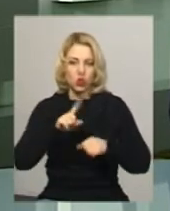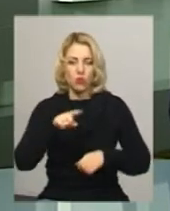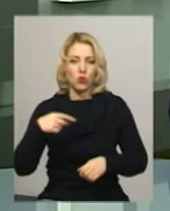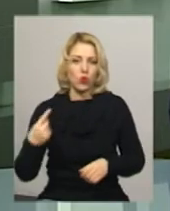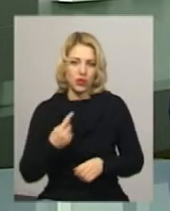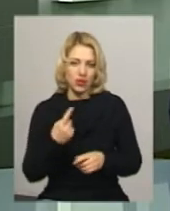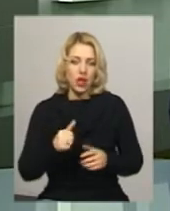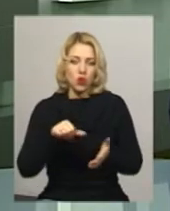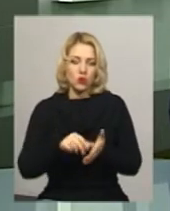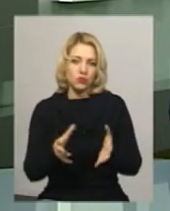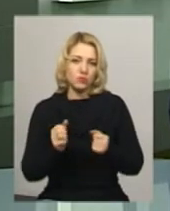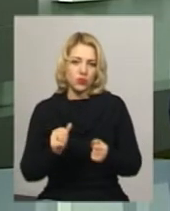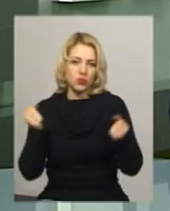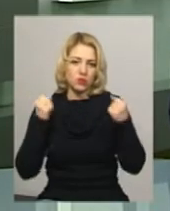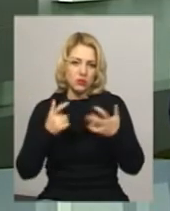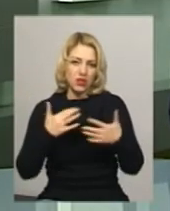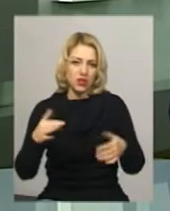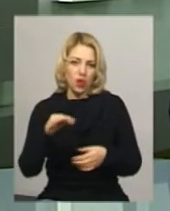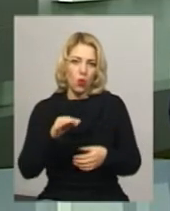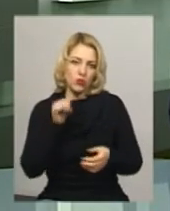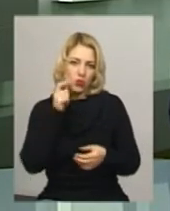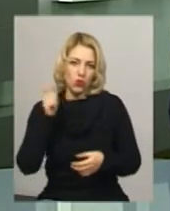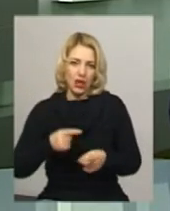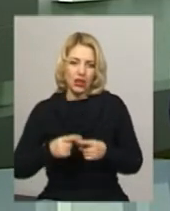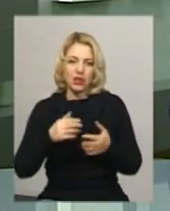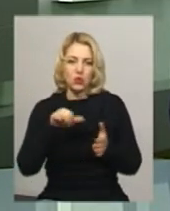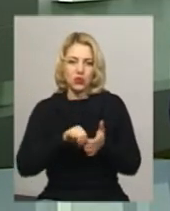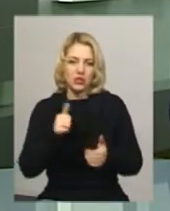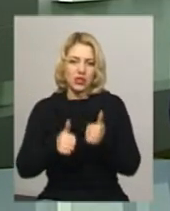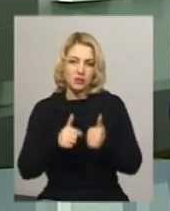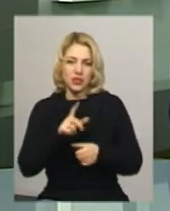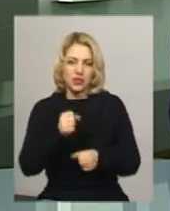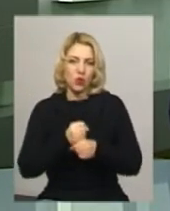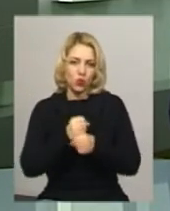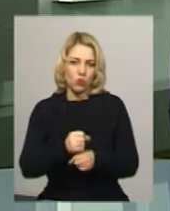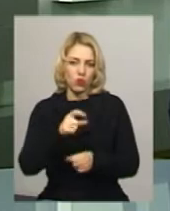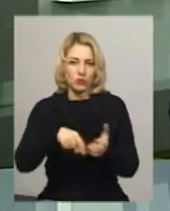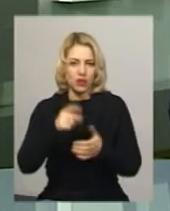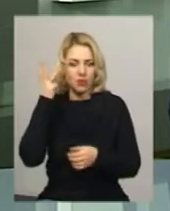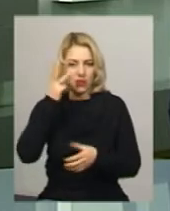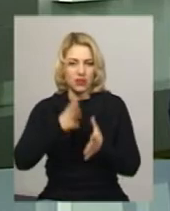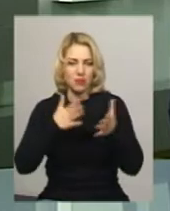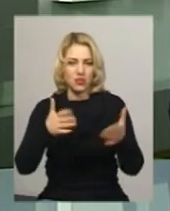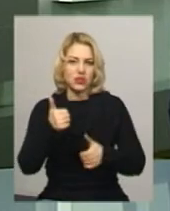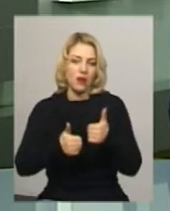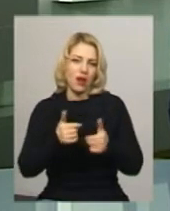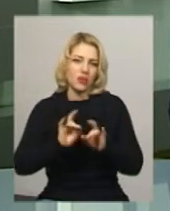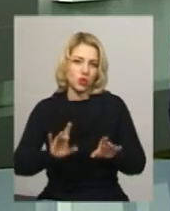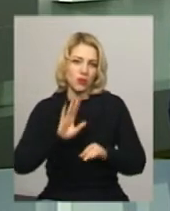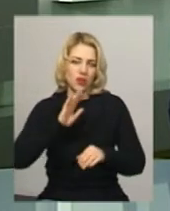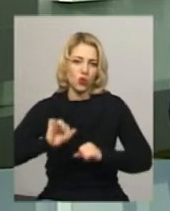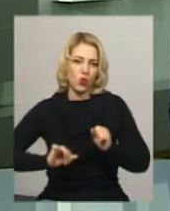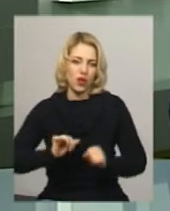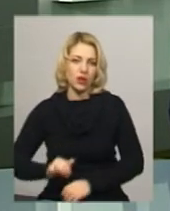1. Участь беруть спортсмени з різних областей України. Учасники змагаються за Кубок міста Хмельницького. Більше про змагання розповість моя